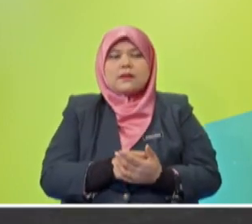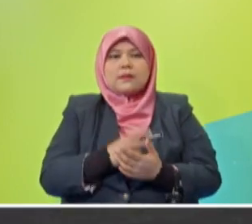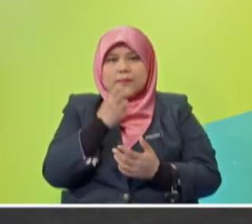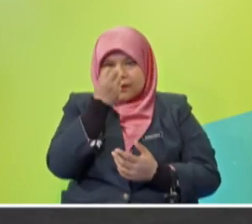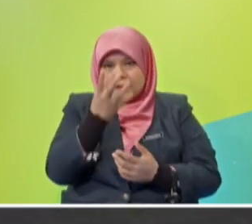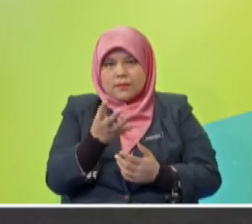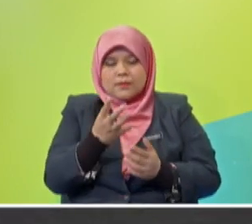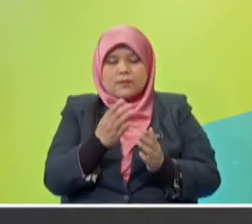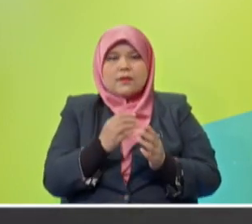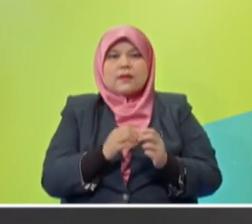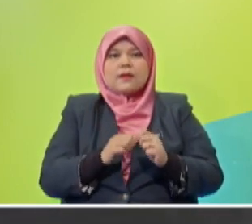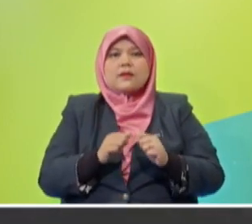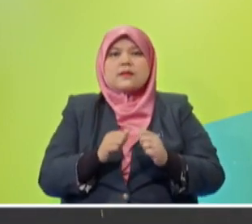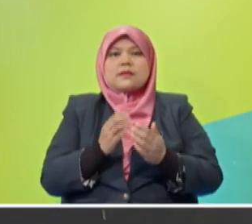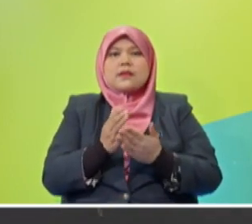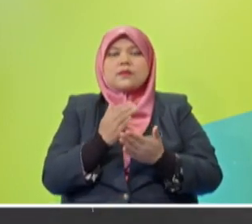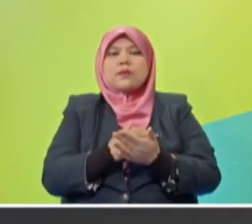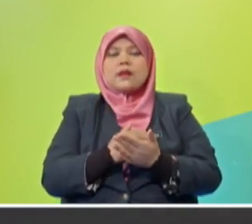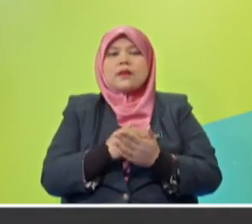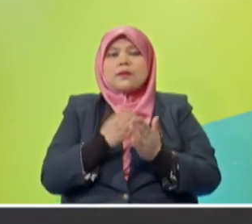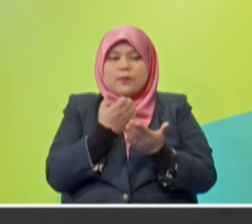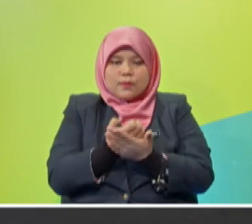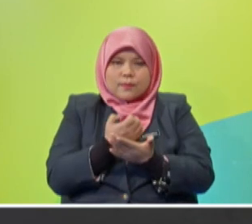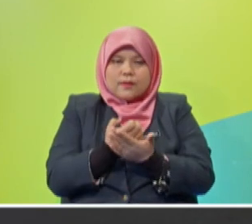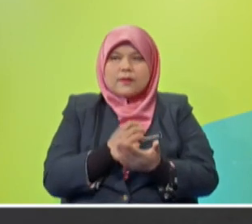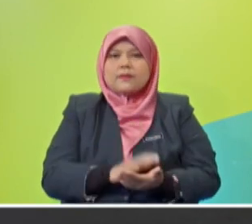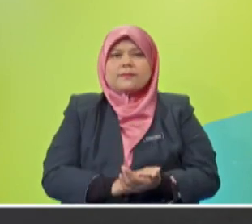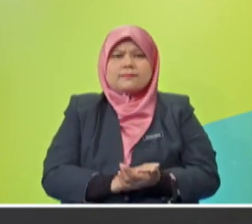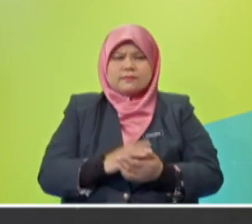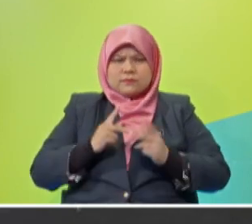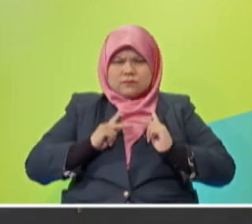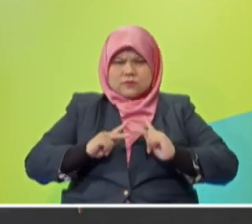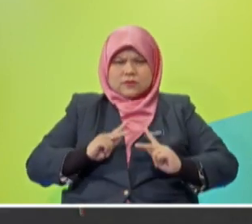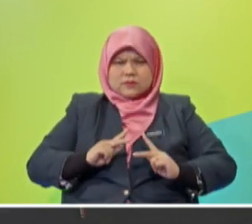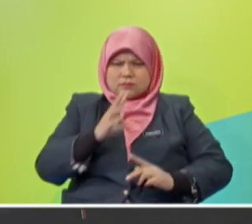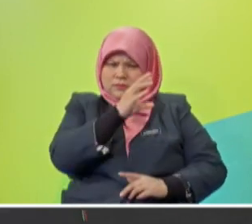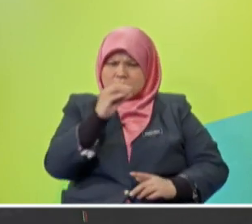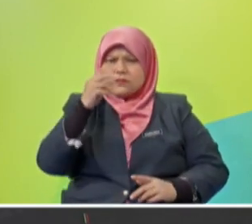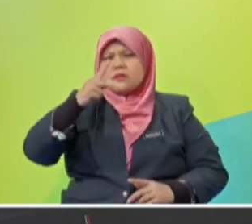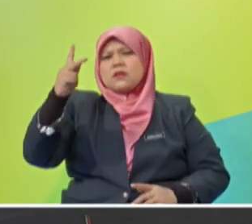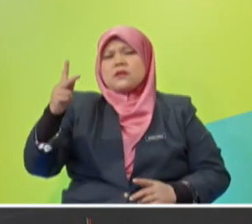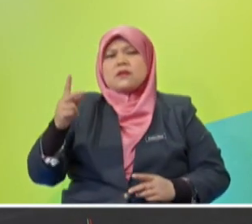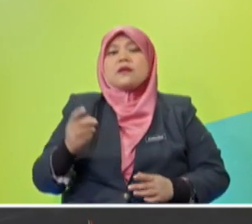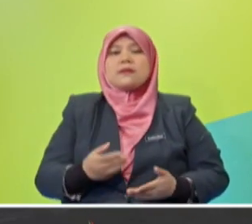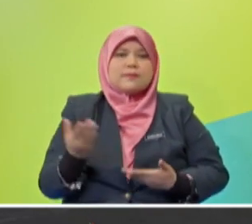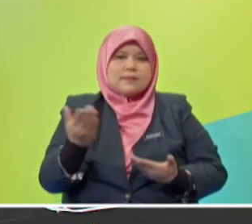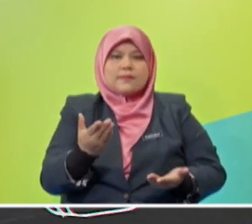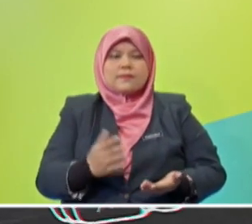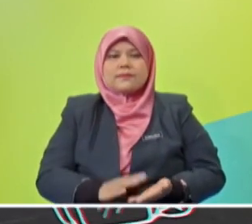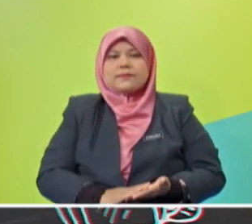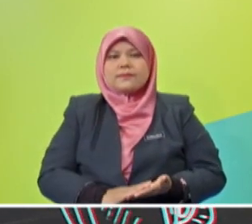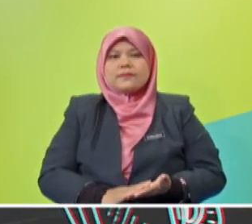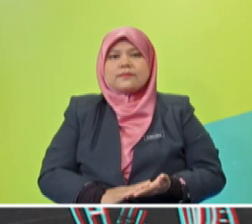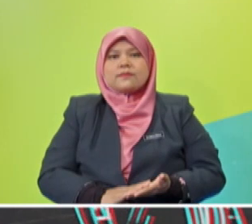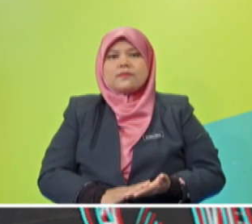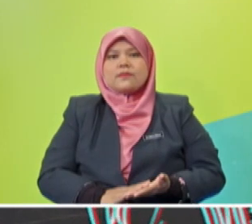dua gambar dekat situ. Siapa nak cuba? Macam gambar di kedai dan di kilang. Okey, silakan Amirah Dayana. Amirah Dayana nak cuba,